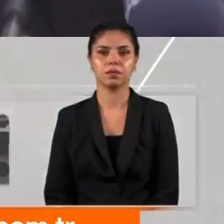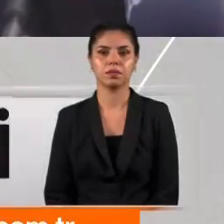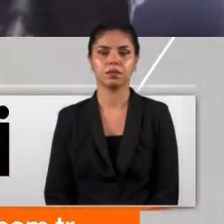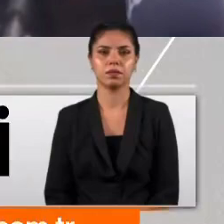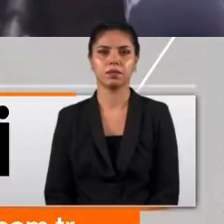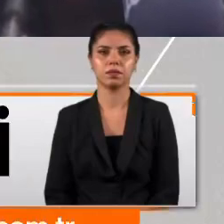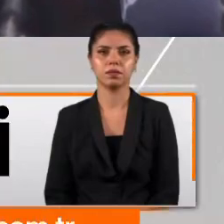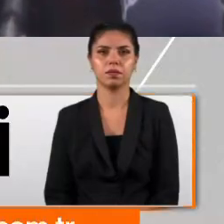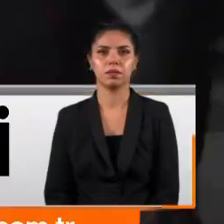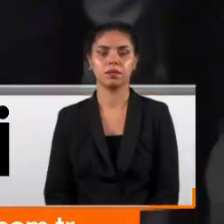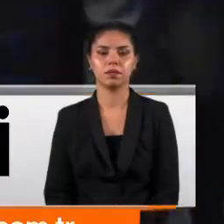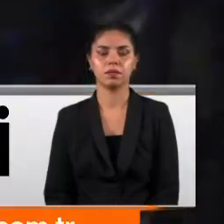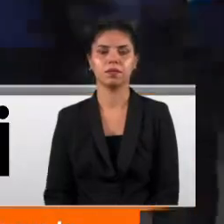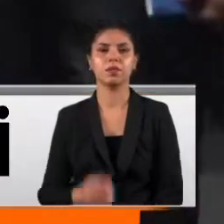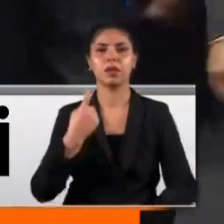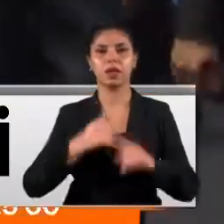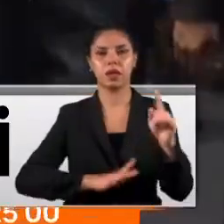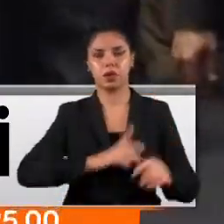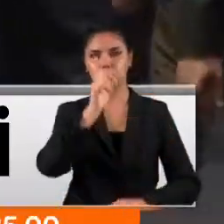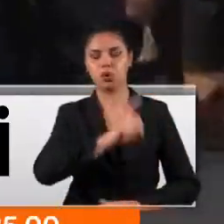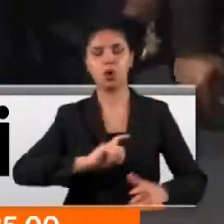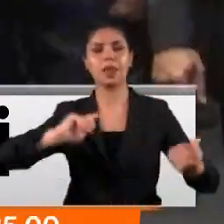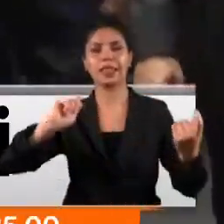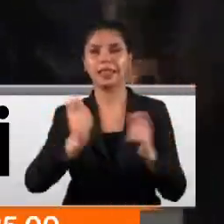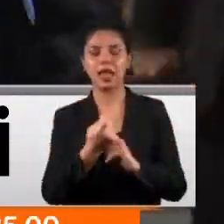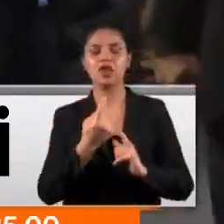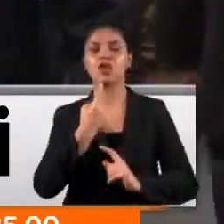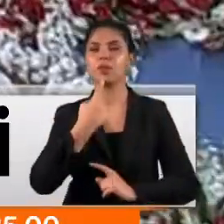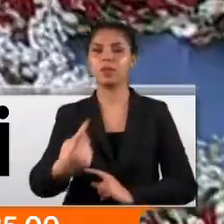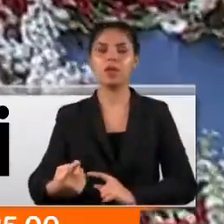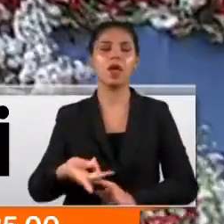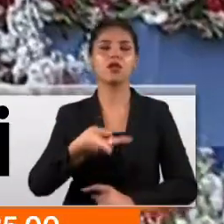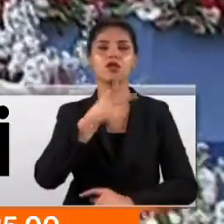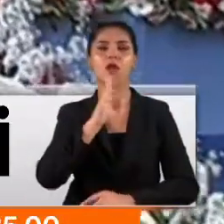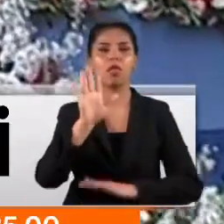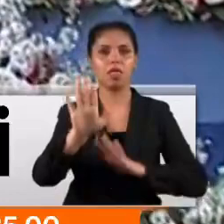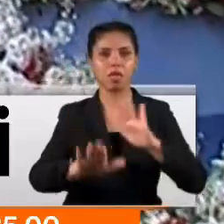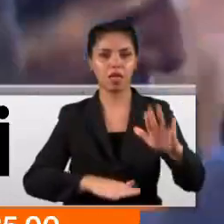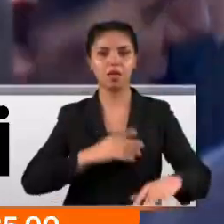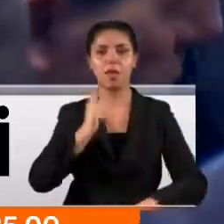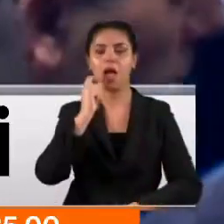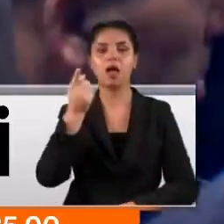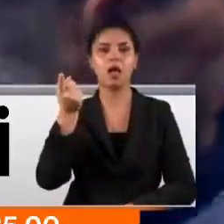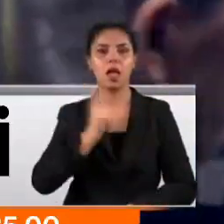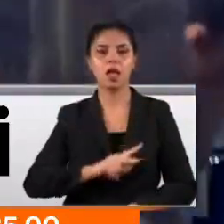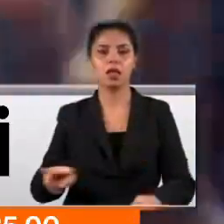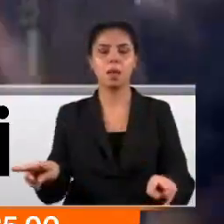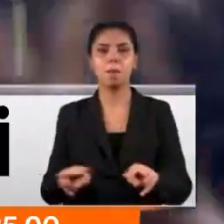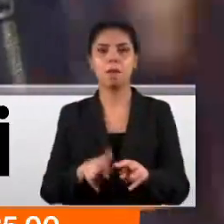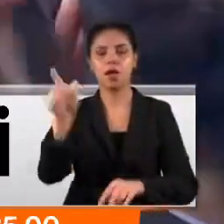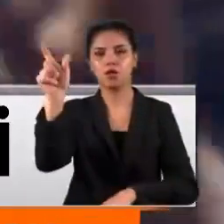partinin önünü açın Kılıçdaroğlu da değişim cephesinden gelen son hamleye bir kez daha Ankara Aday